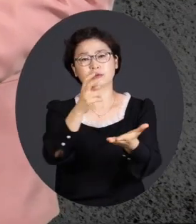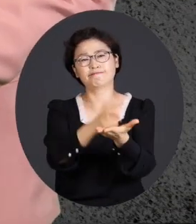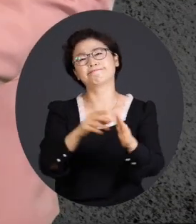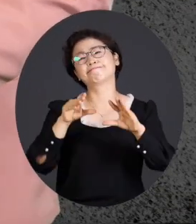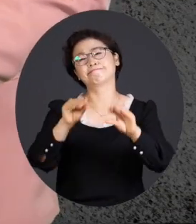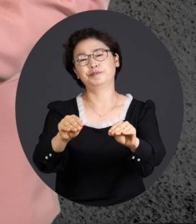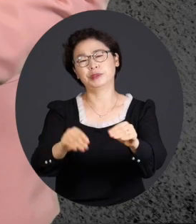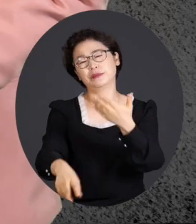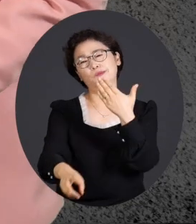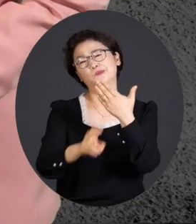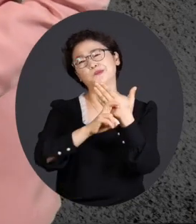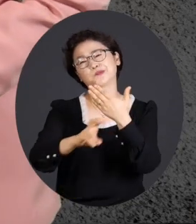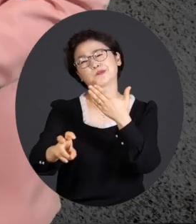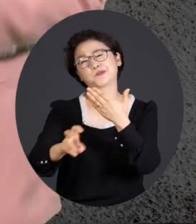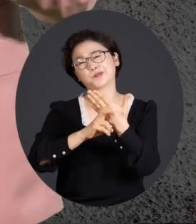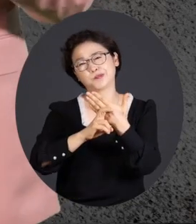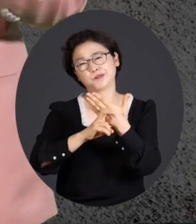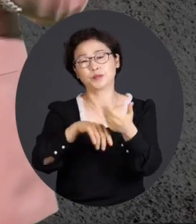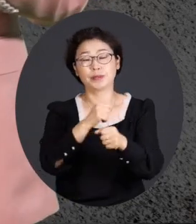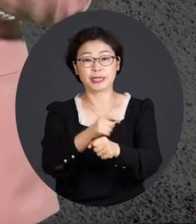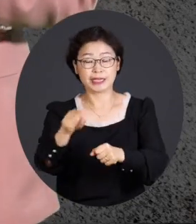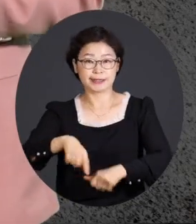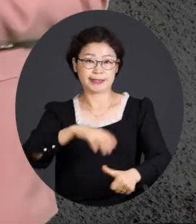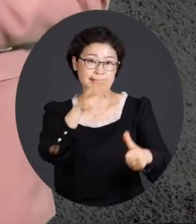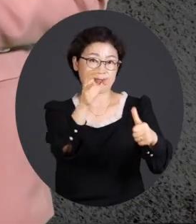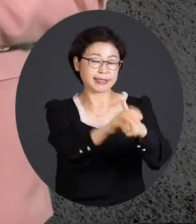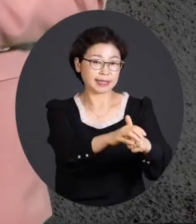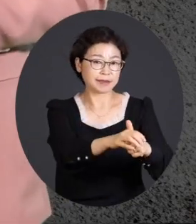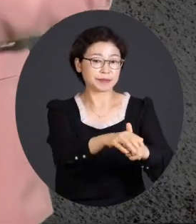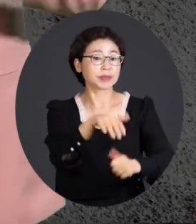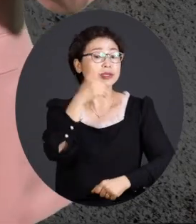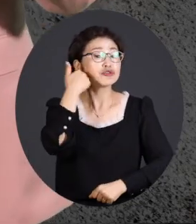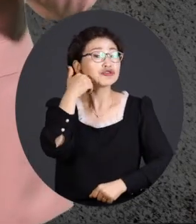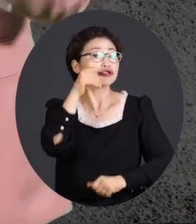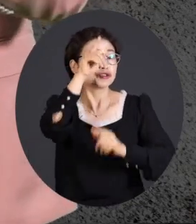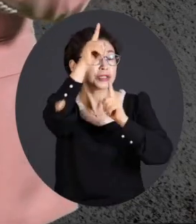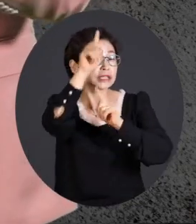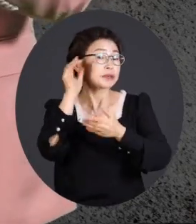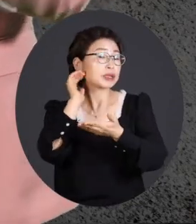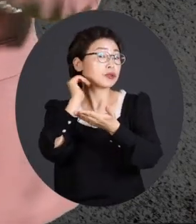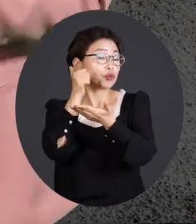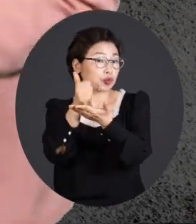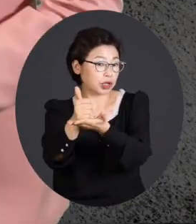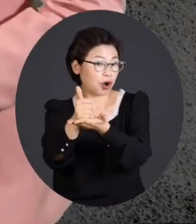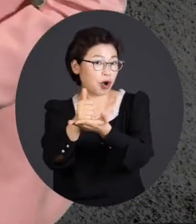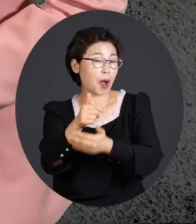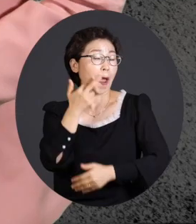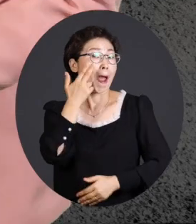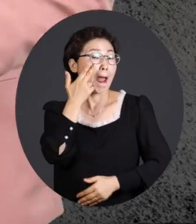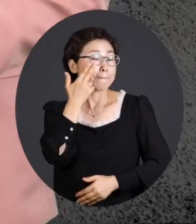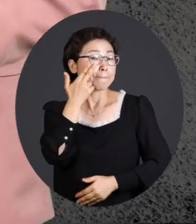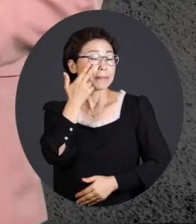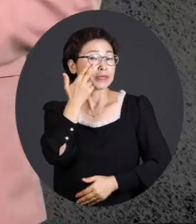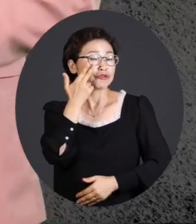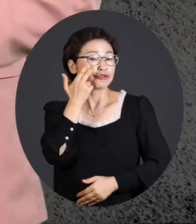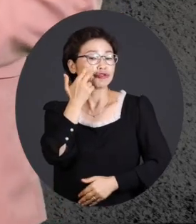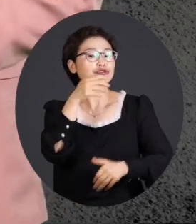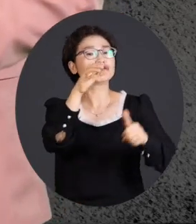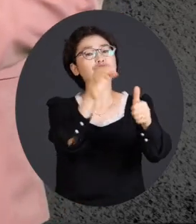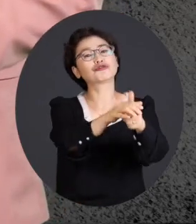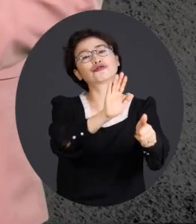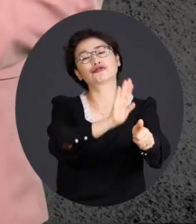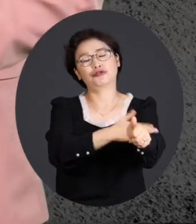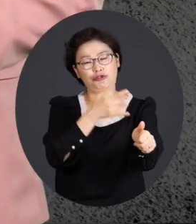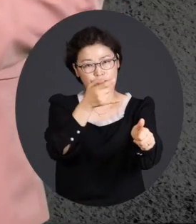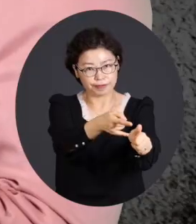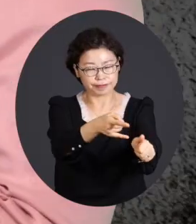금지된 불법임을 밝혔고 그 책임을 군지휘부, 이승만 대통령, 주한 미 군사고문단에도